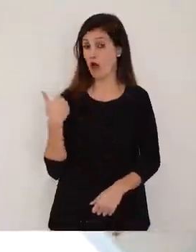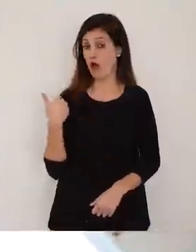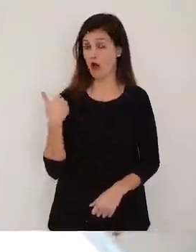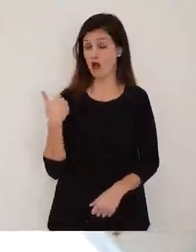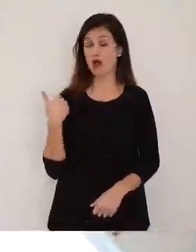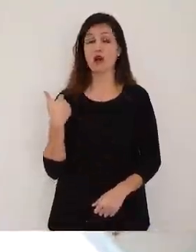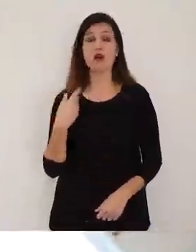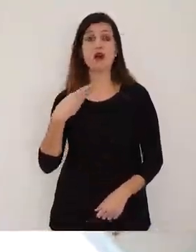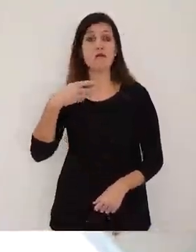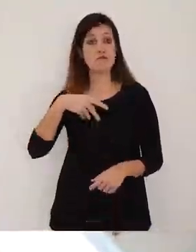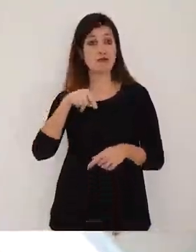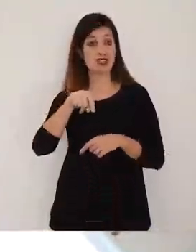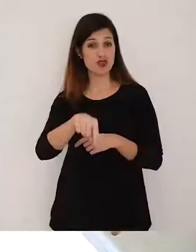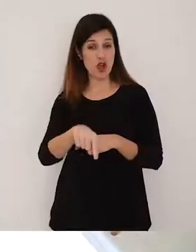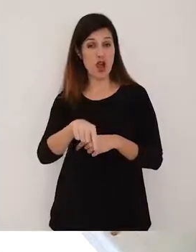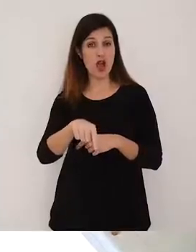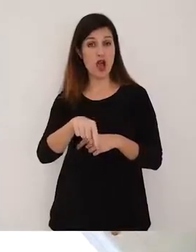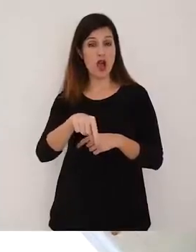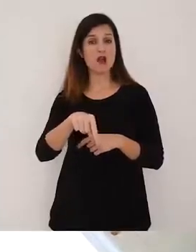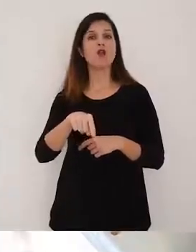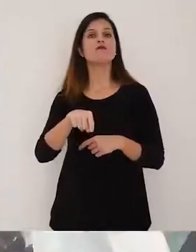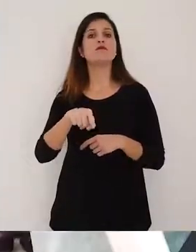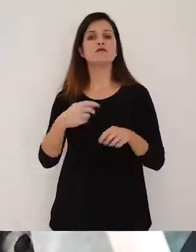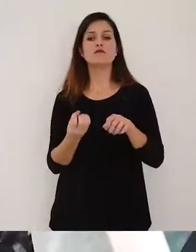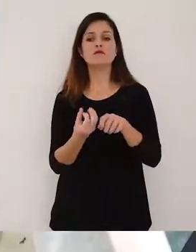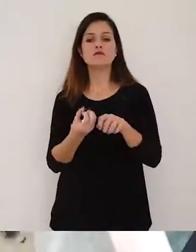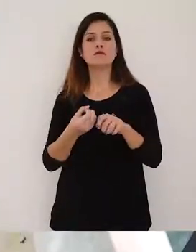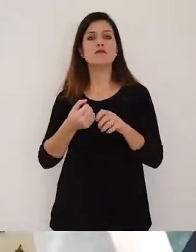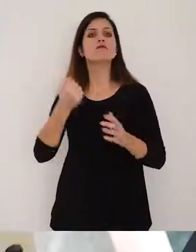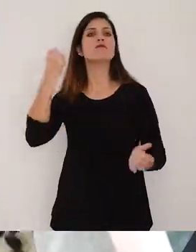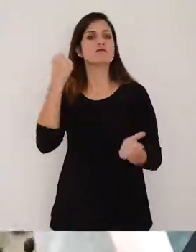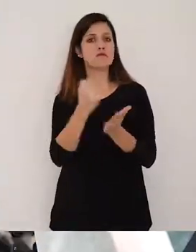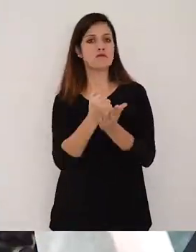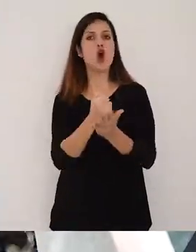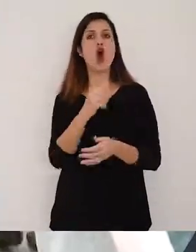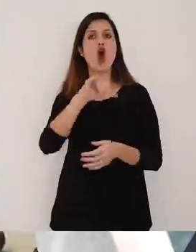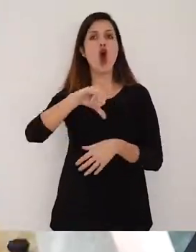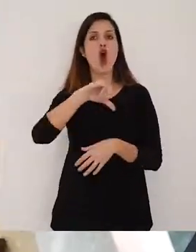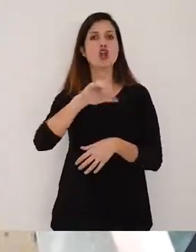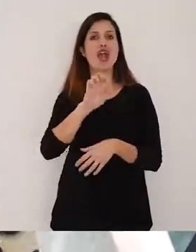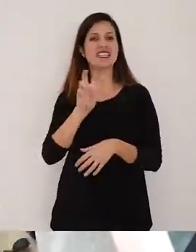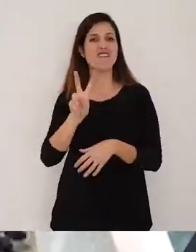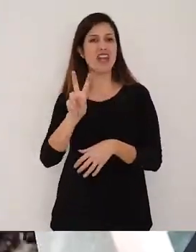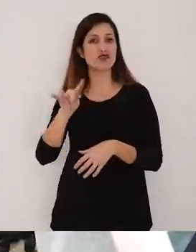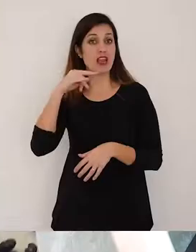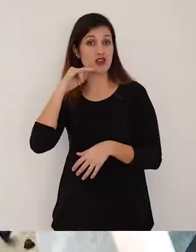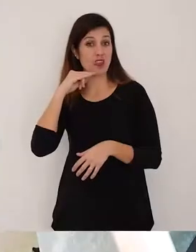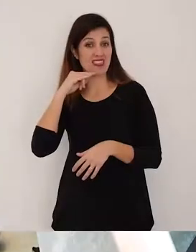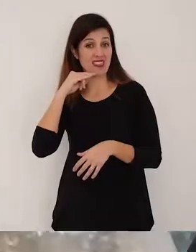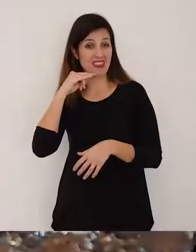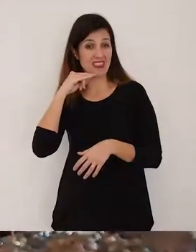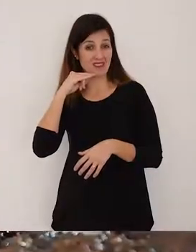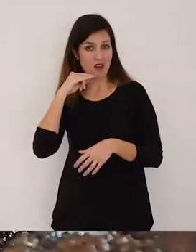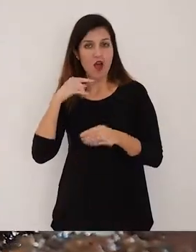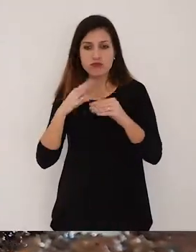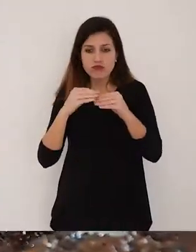Negli ultimi anni a Miggiano si è consolidata la produzione d'eccellenza dell'olio extravergine d'oliva, che qui è lavorato con cura